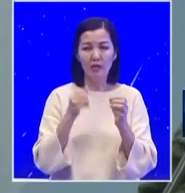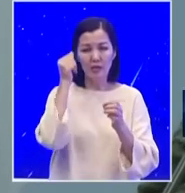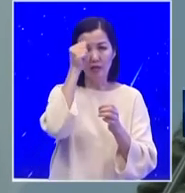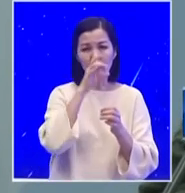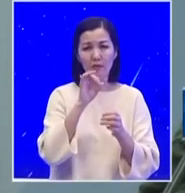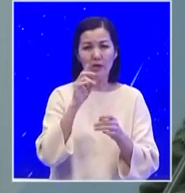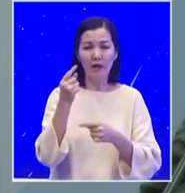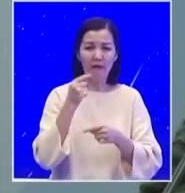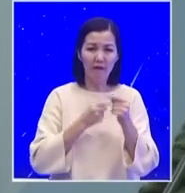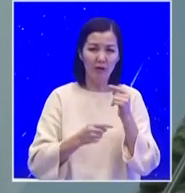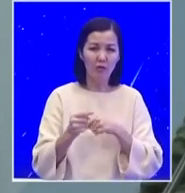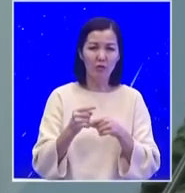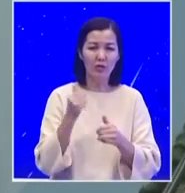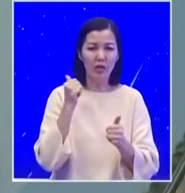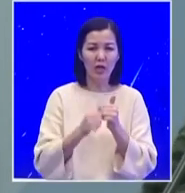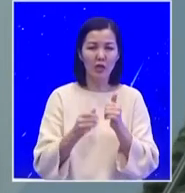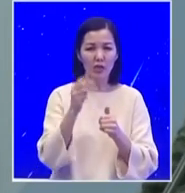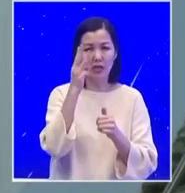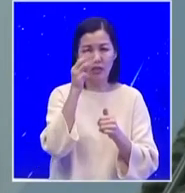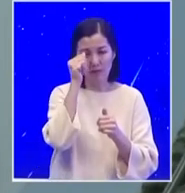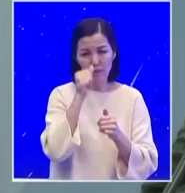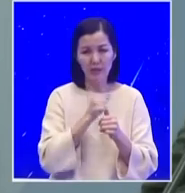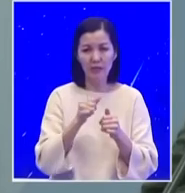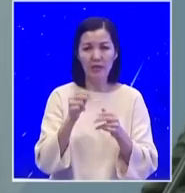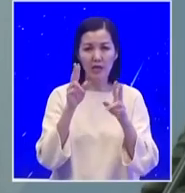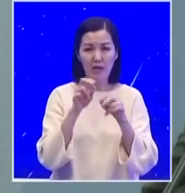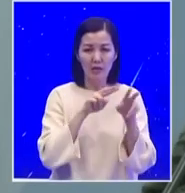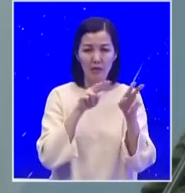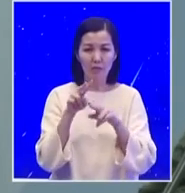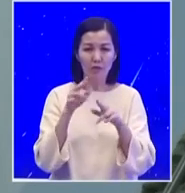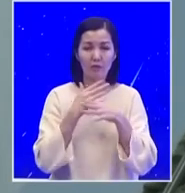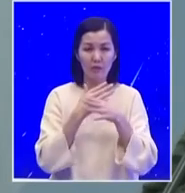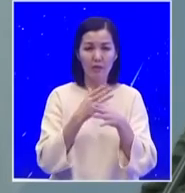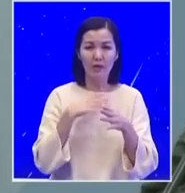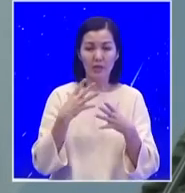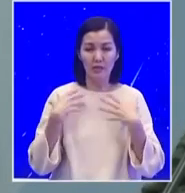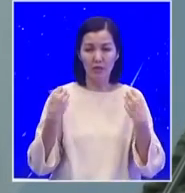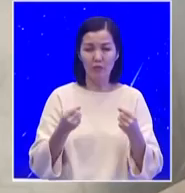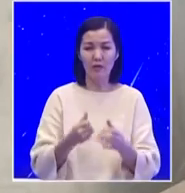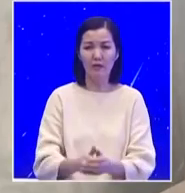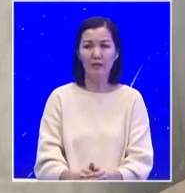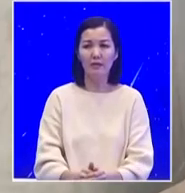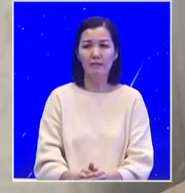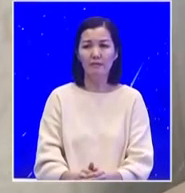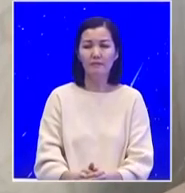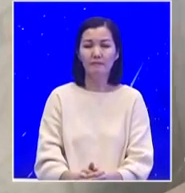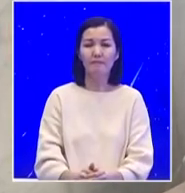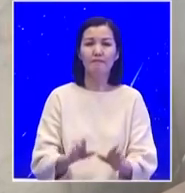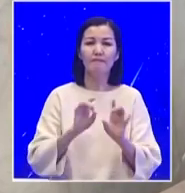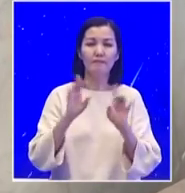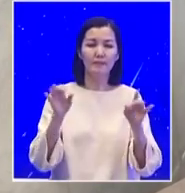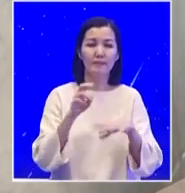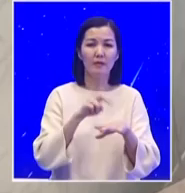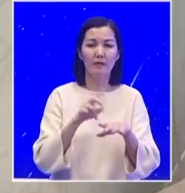рак вернулся. Тогда я каждые 3 месяца наблюдалась у врачей, и они мне помогли. Сейчас я здорова. Как советуют онкологи,